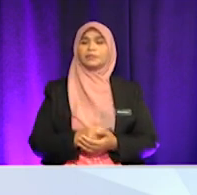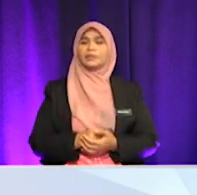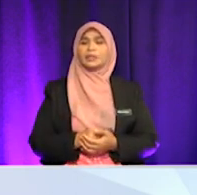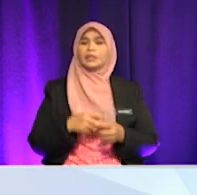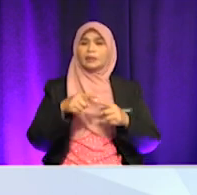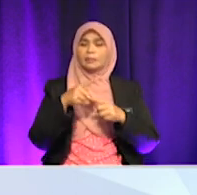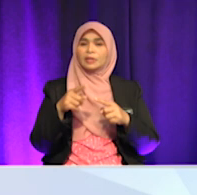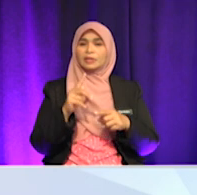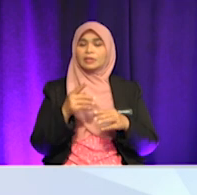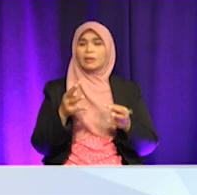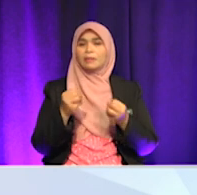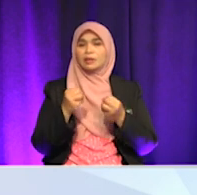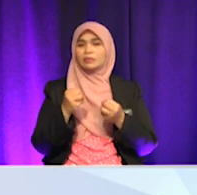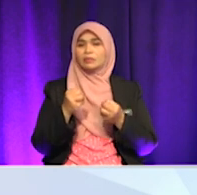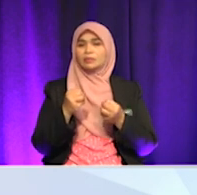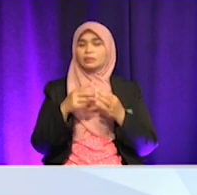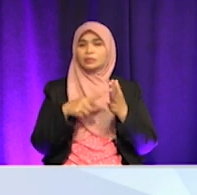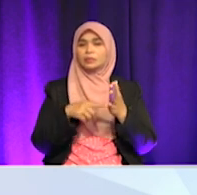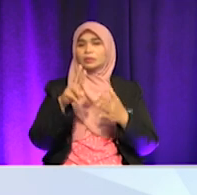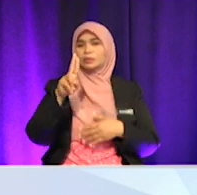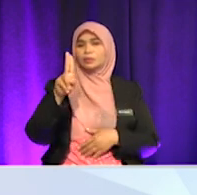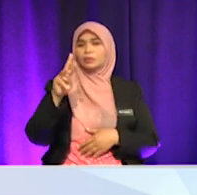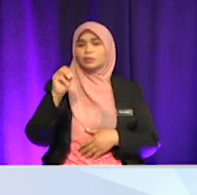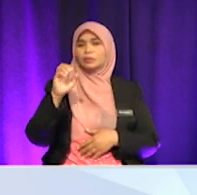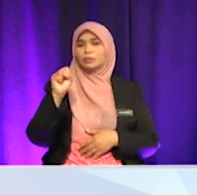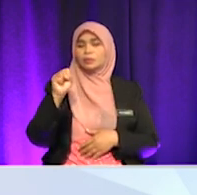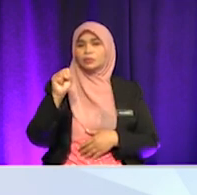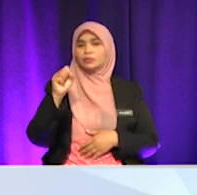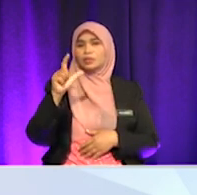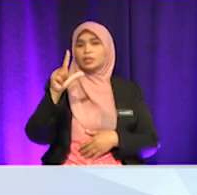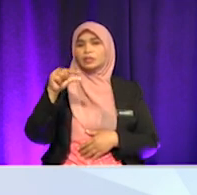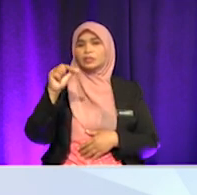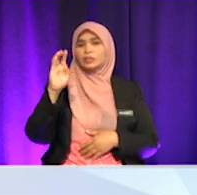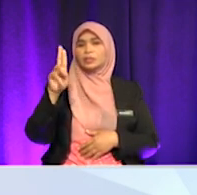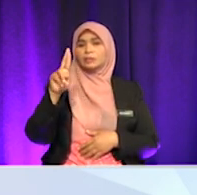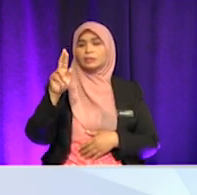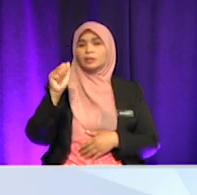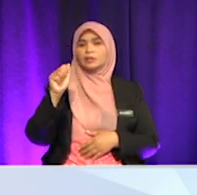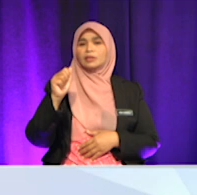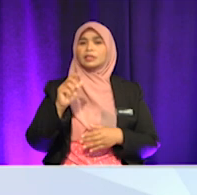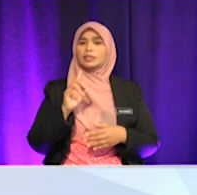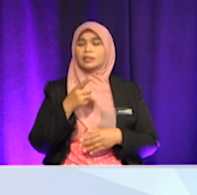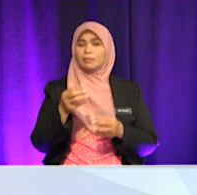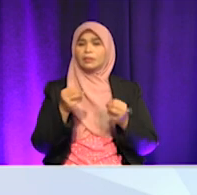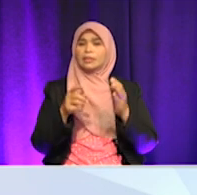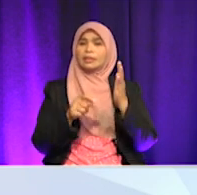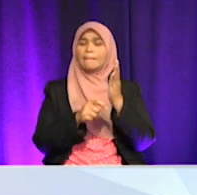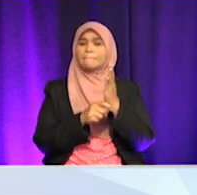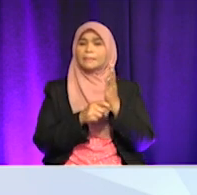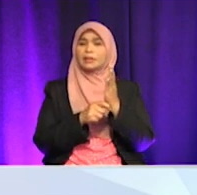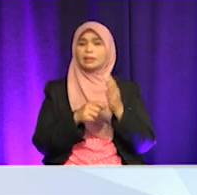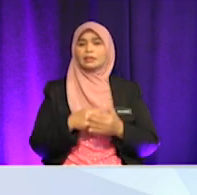nak terbitkan rumus algebra untuk mencari perimeter, maka kita tambahkanlah P sama dengan